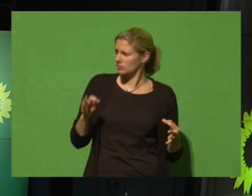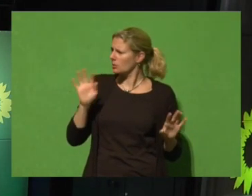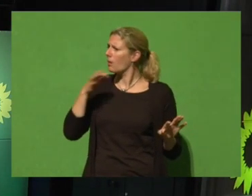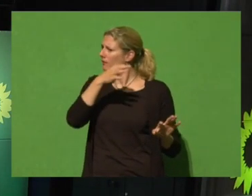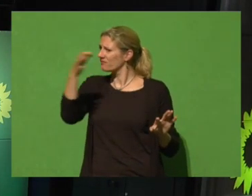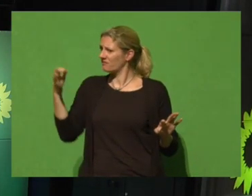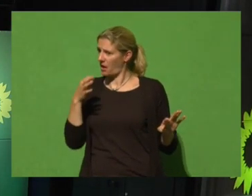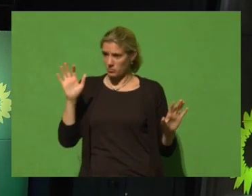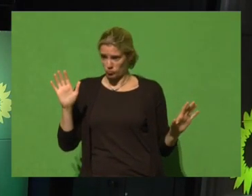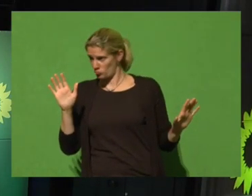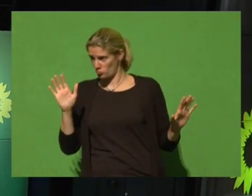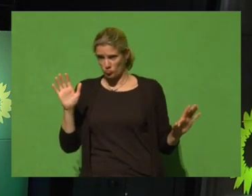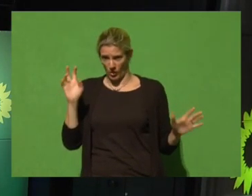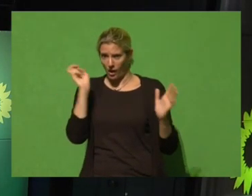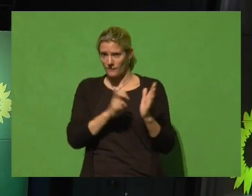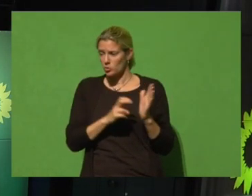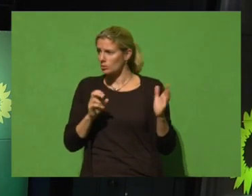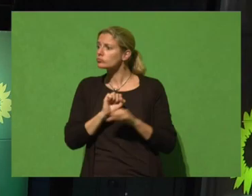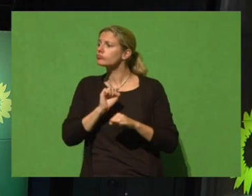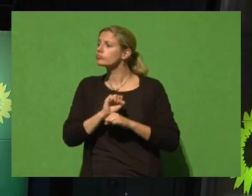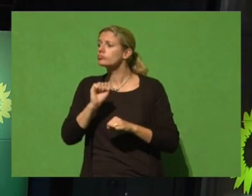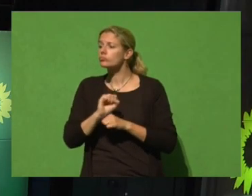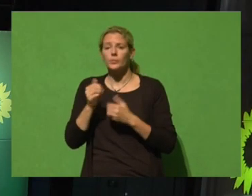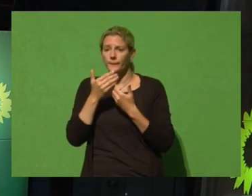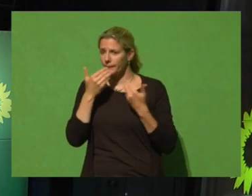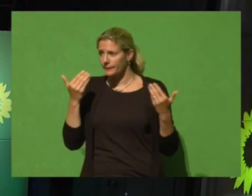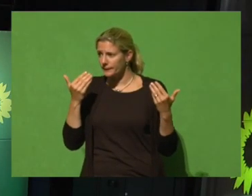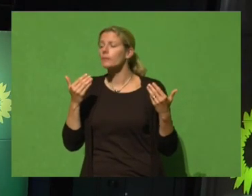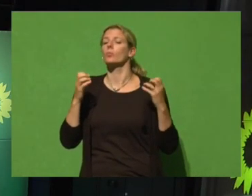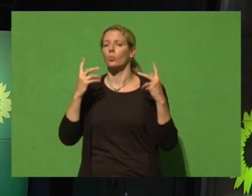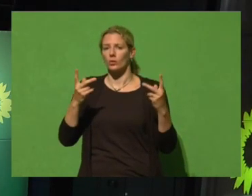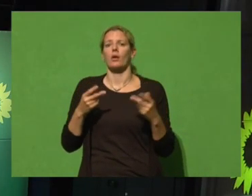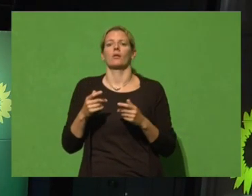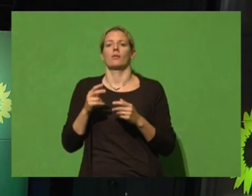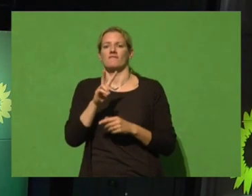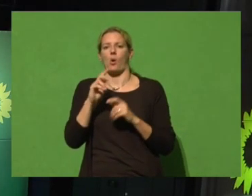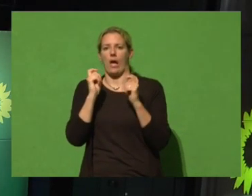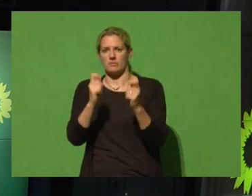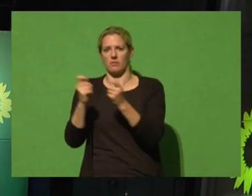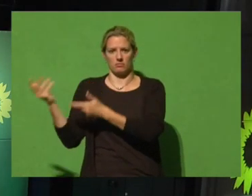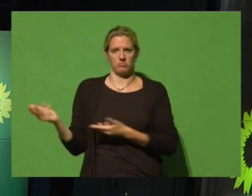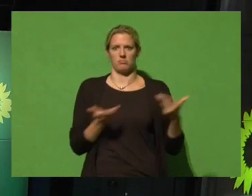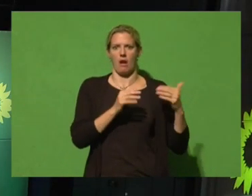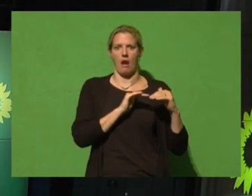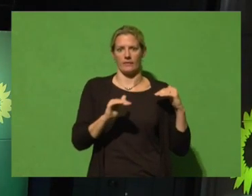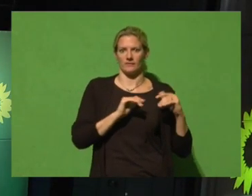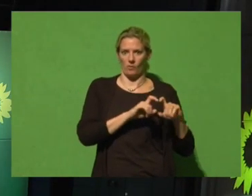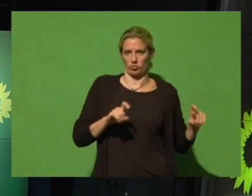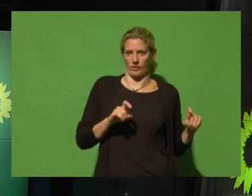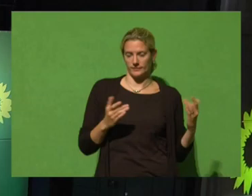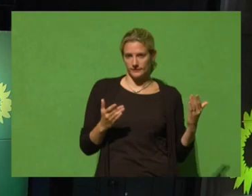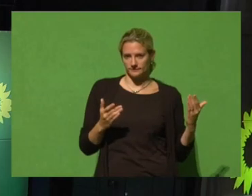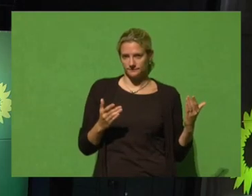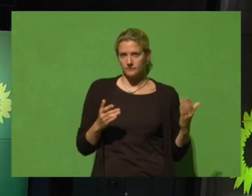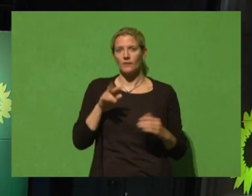in die Runde und sehe dagegen keinen Widerspruch und dann wird genau so mit diesem V-Antrag auch verfahren.